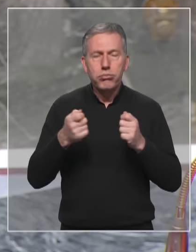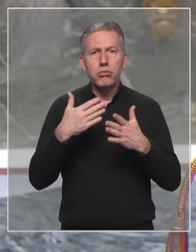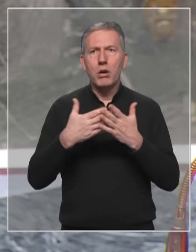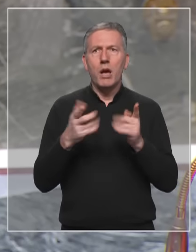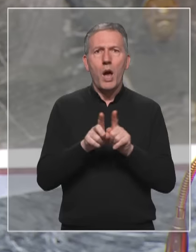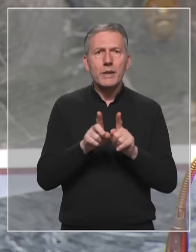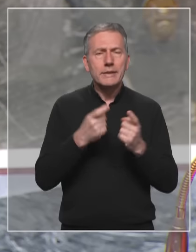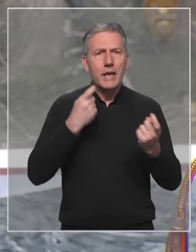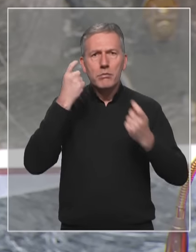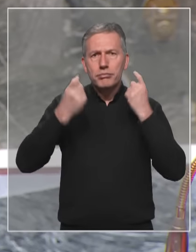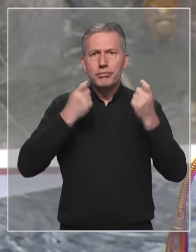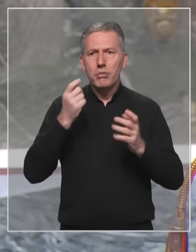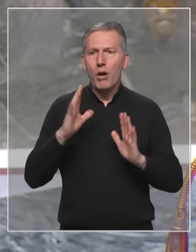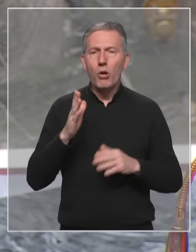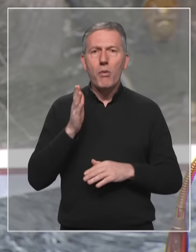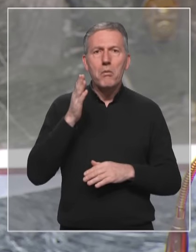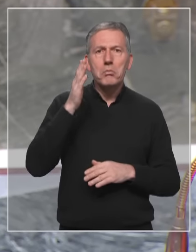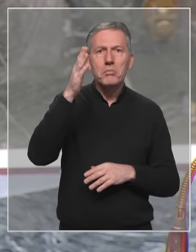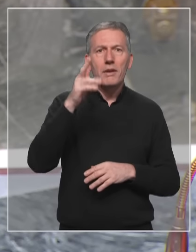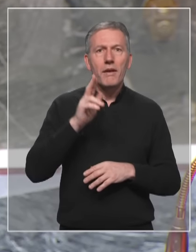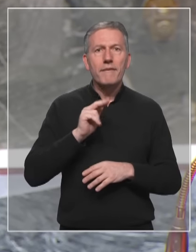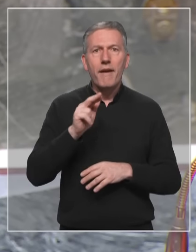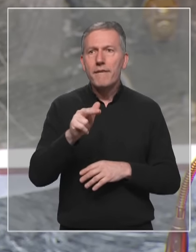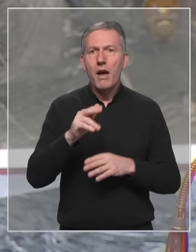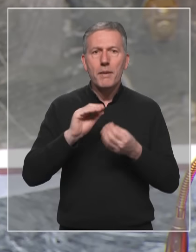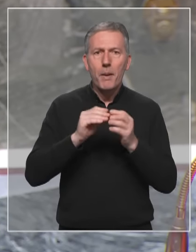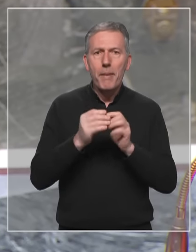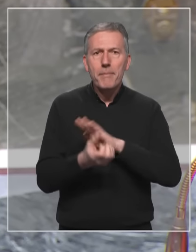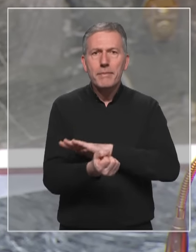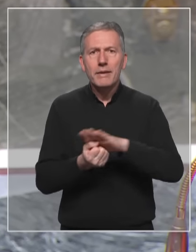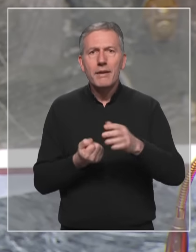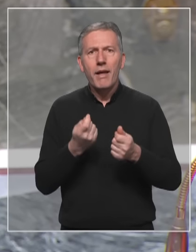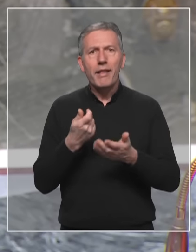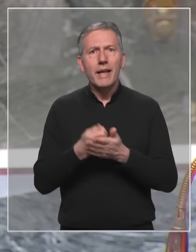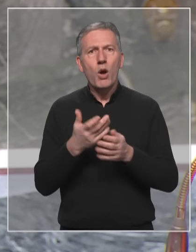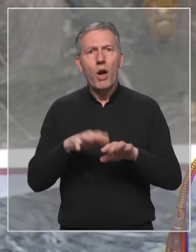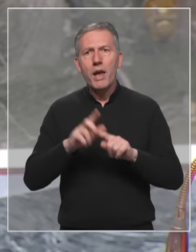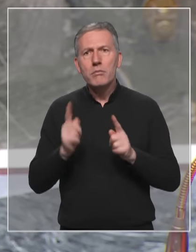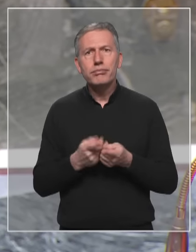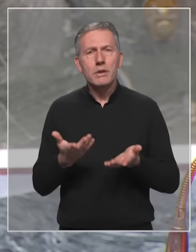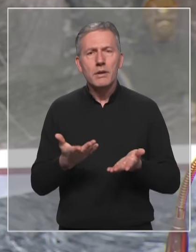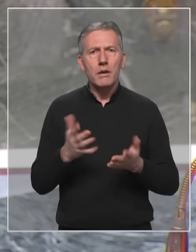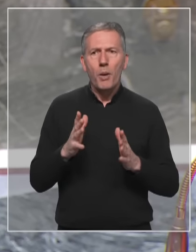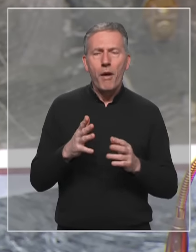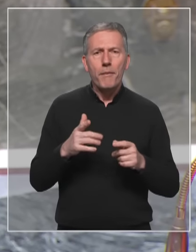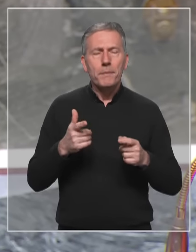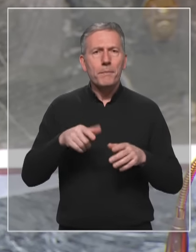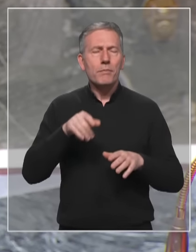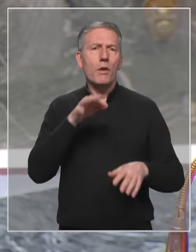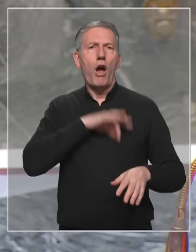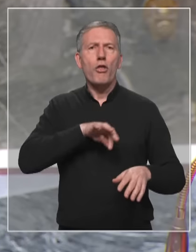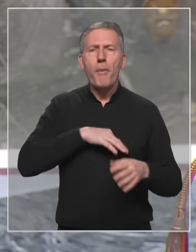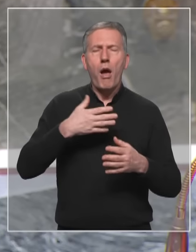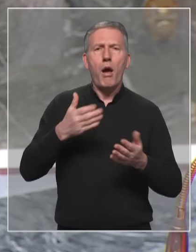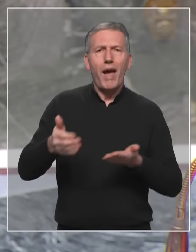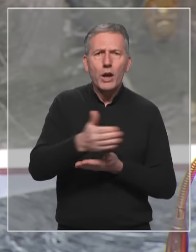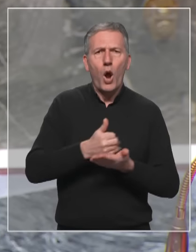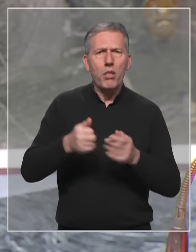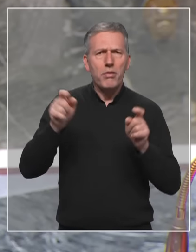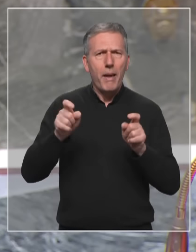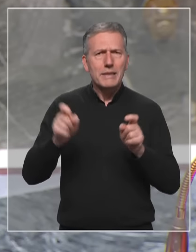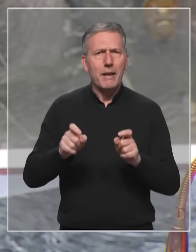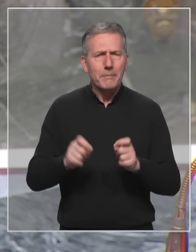sur comment on va passer les difficultés de trésorerie avec la baisse des rendements, il y a très profondément une crise de sens. Je